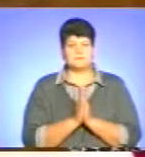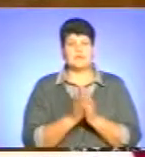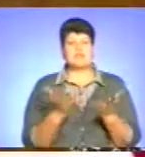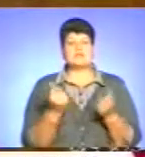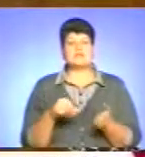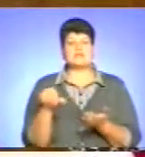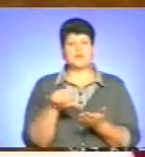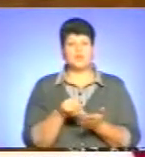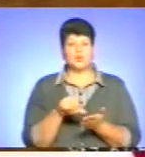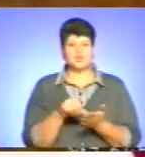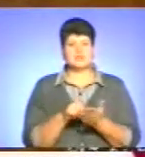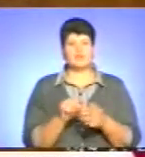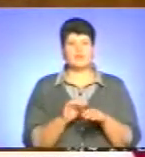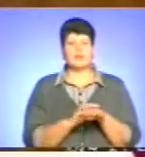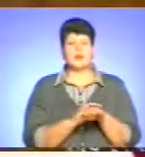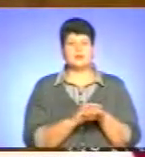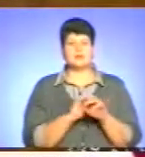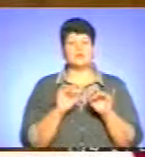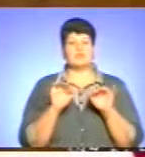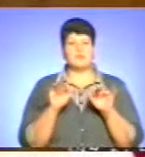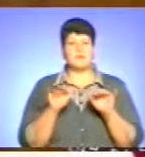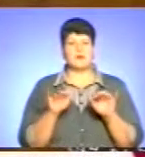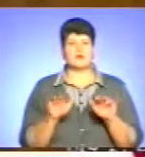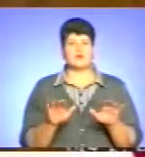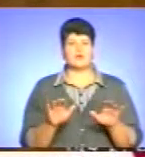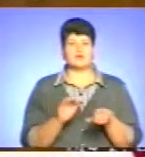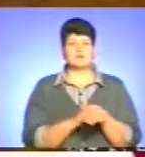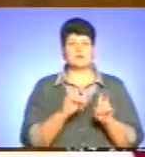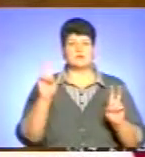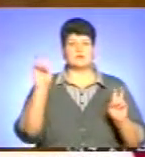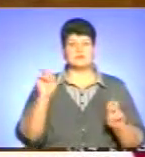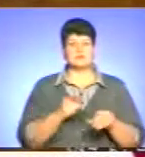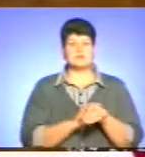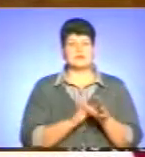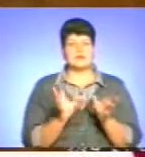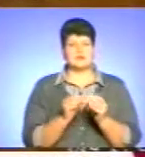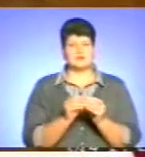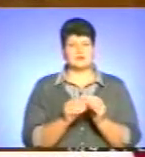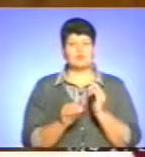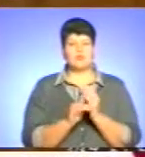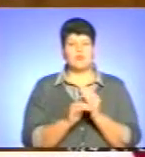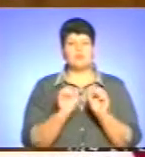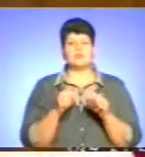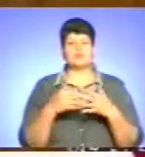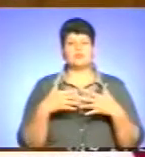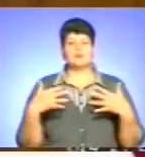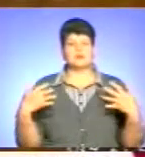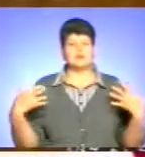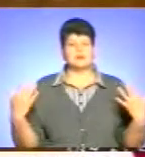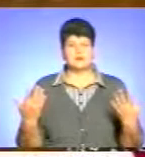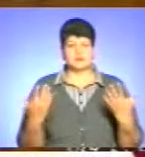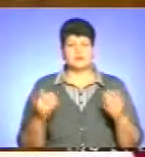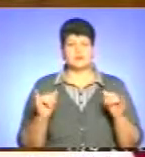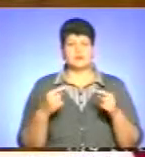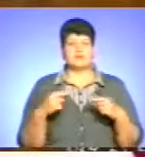взяти участь в благодійному марафоні «З милосердя разом». Тому допомога може бути у вигляді різної,